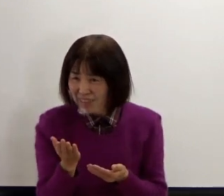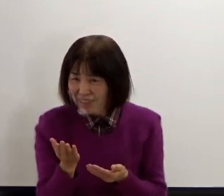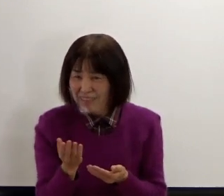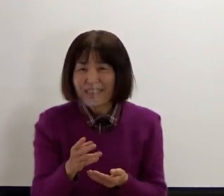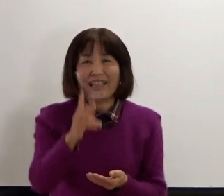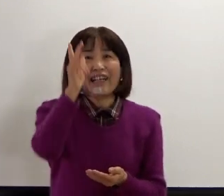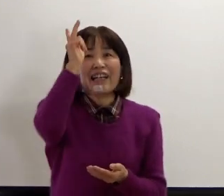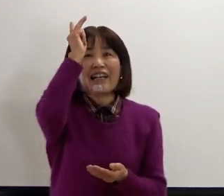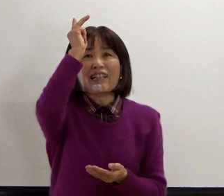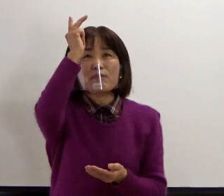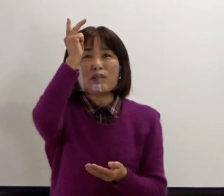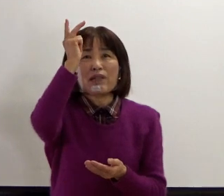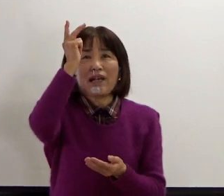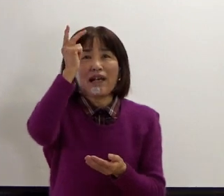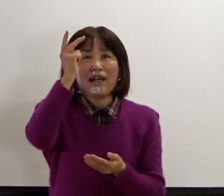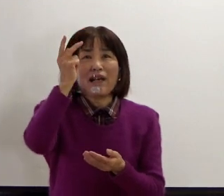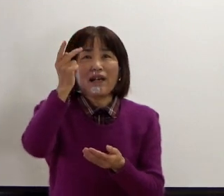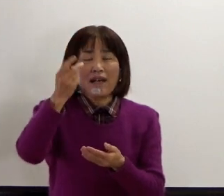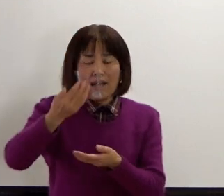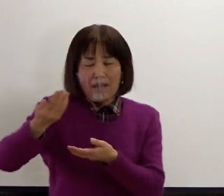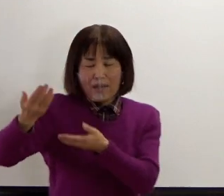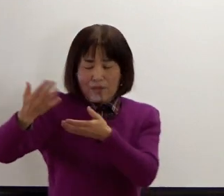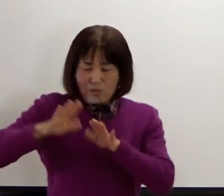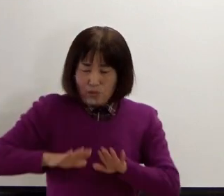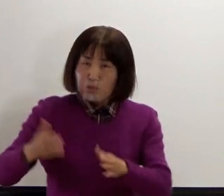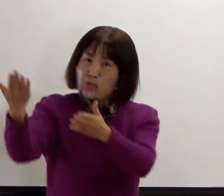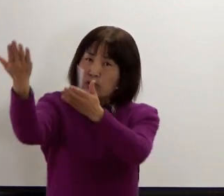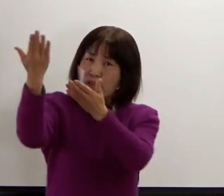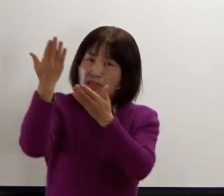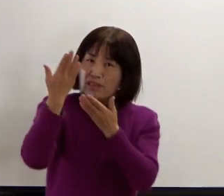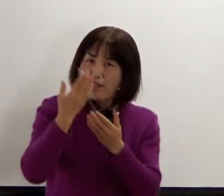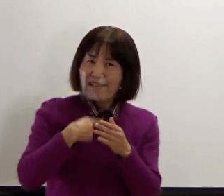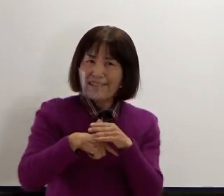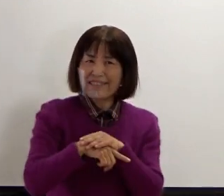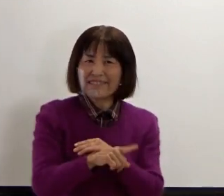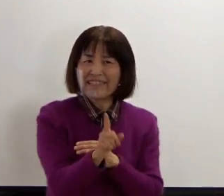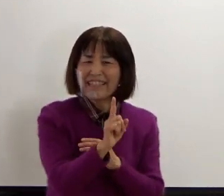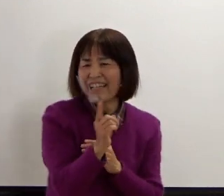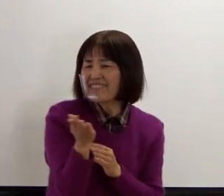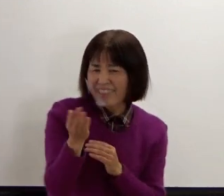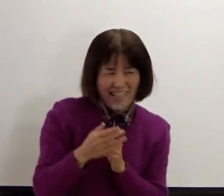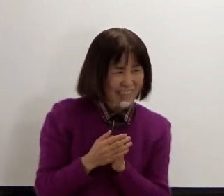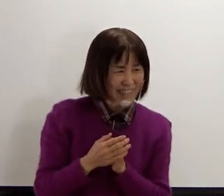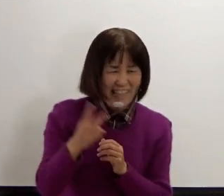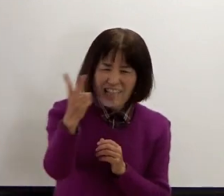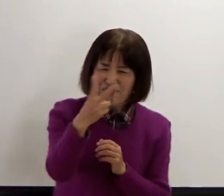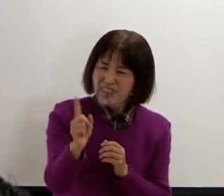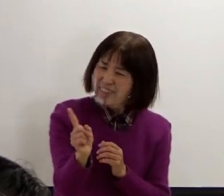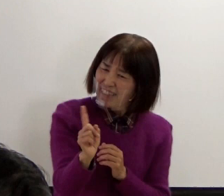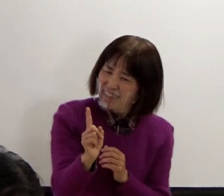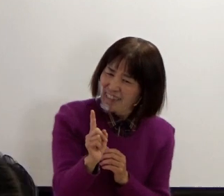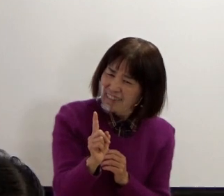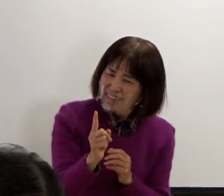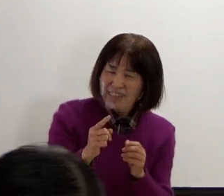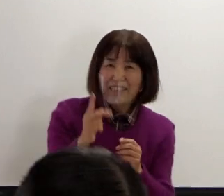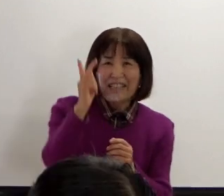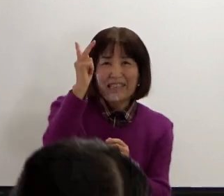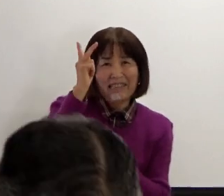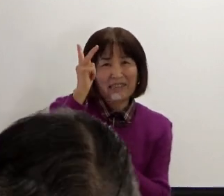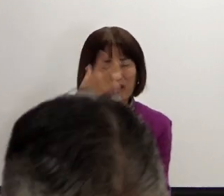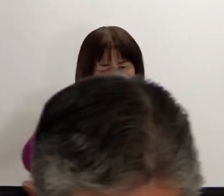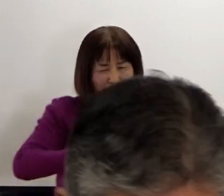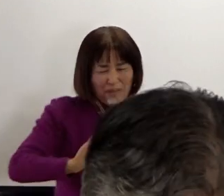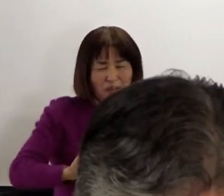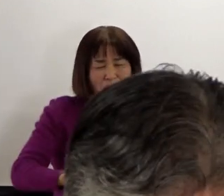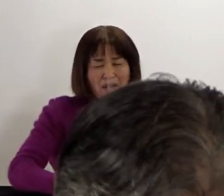罪があるか、神様が子供を与えられない何らかの理由があるというふうに今人々は